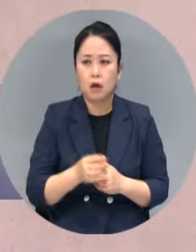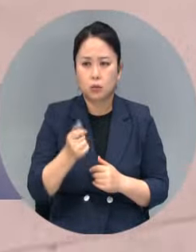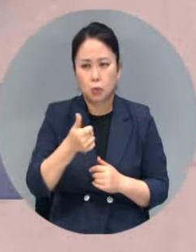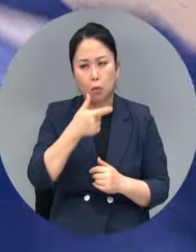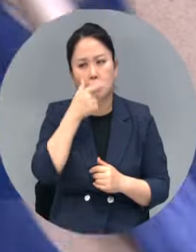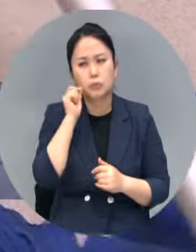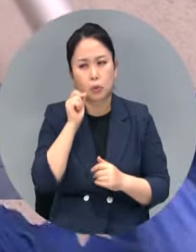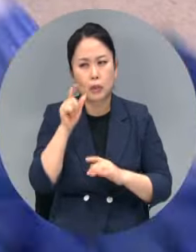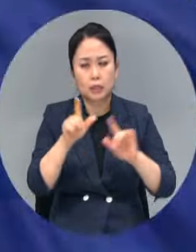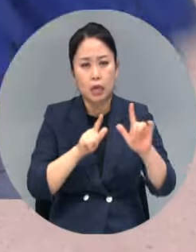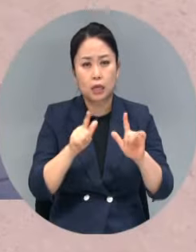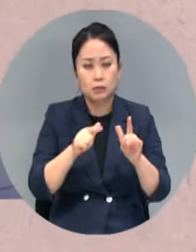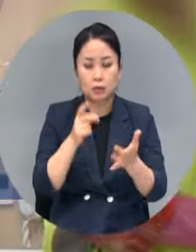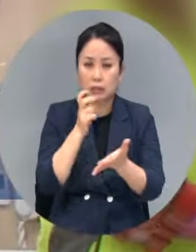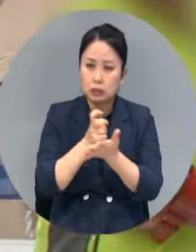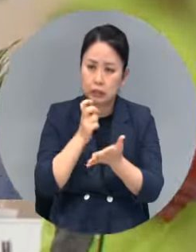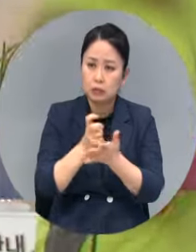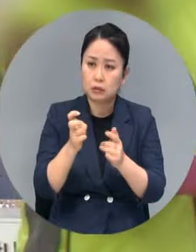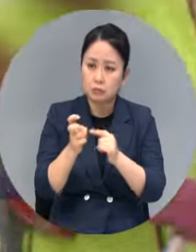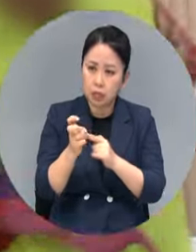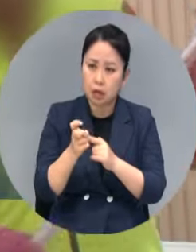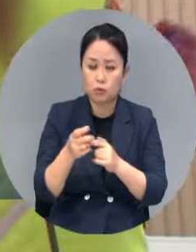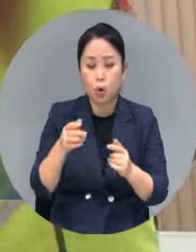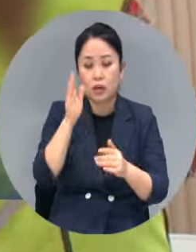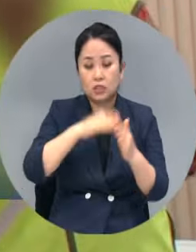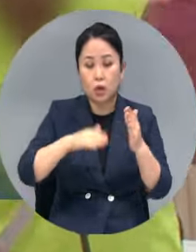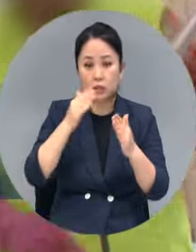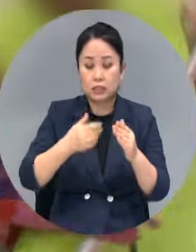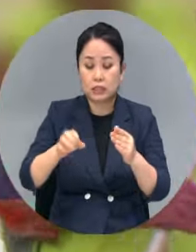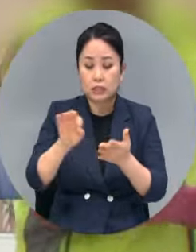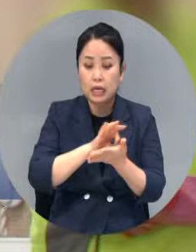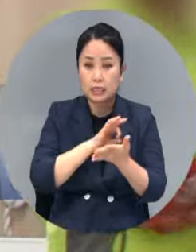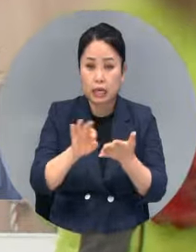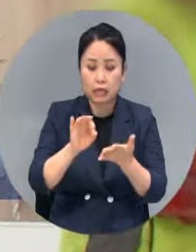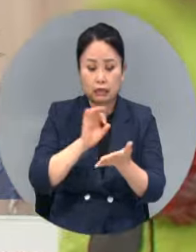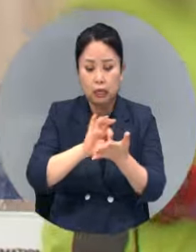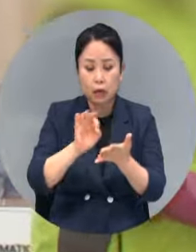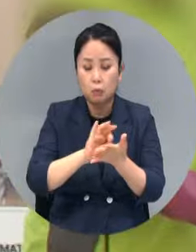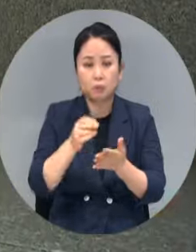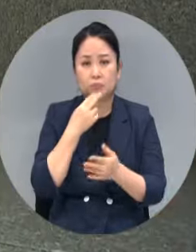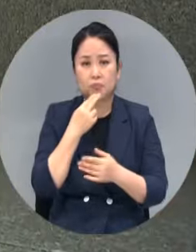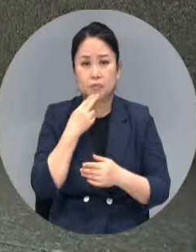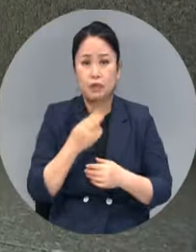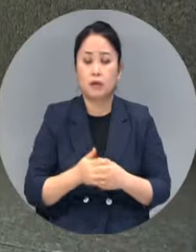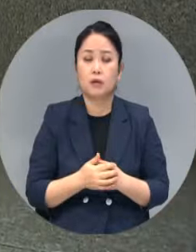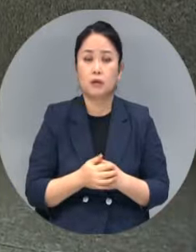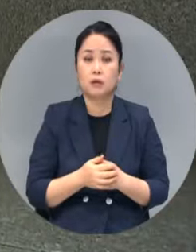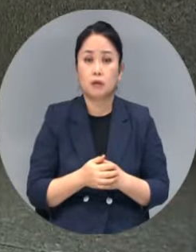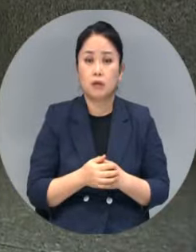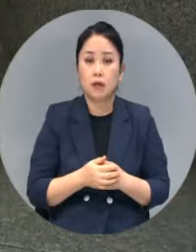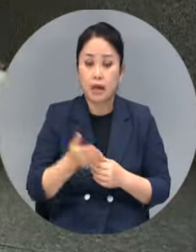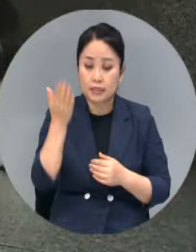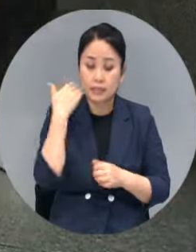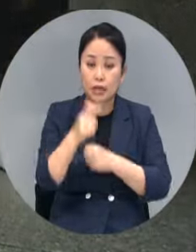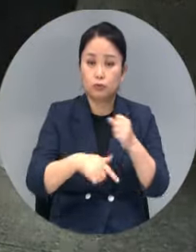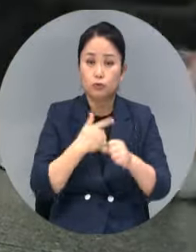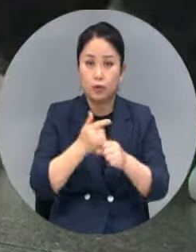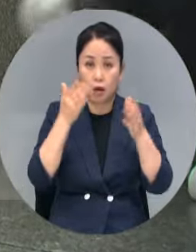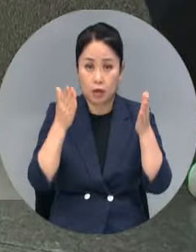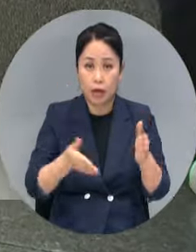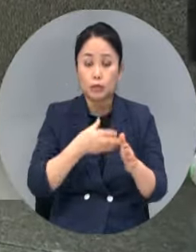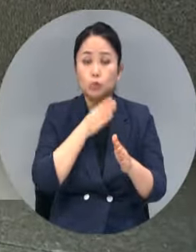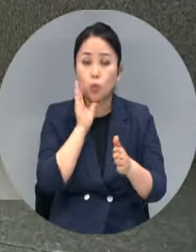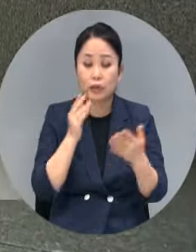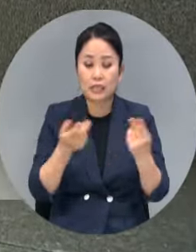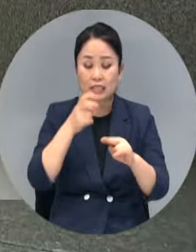이걸 지침이나 정식 산에 넣어가지고 아직 하고 있지는 않다 지난 6년간 노인 일자리